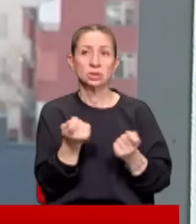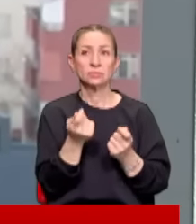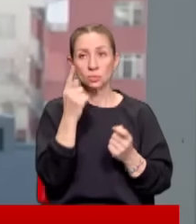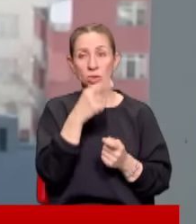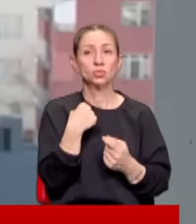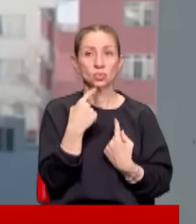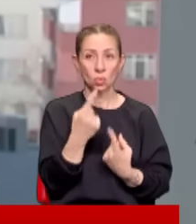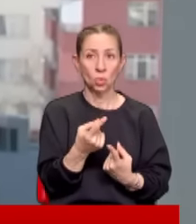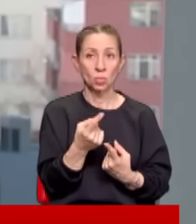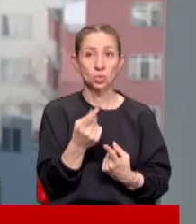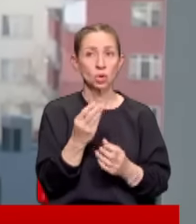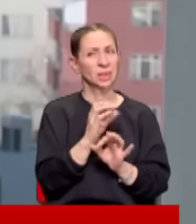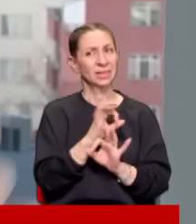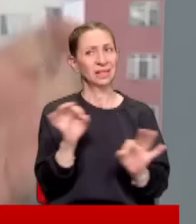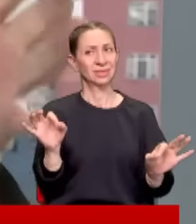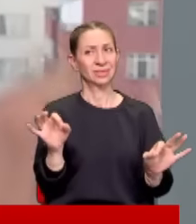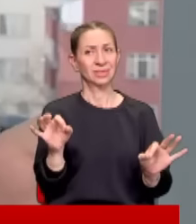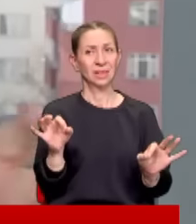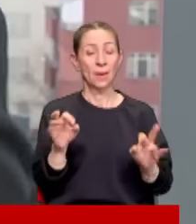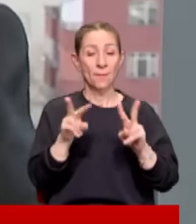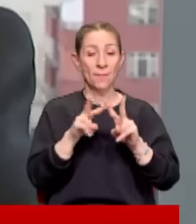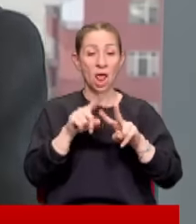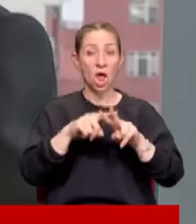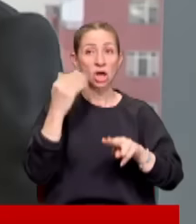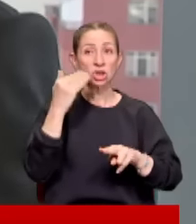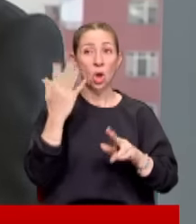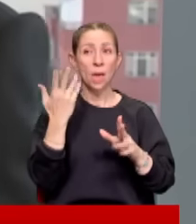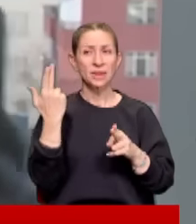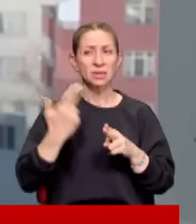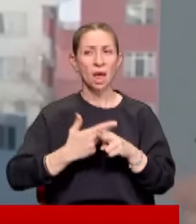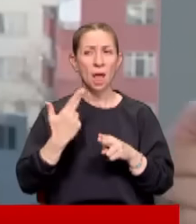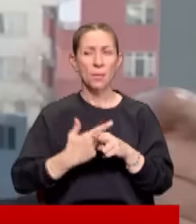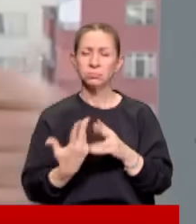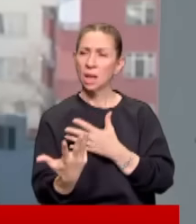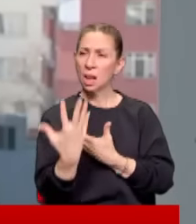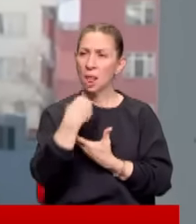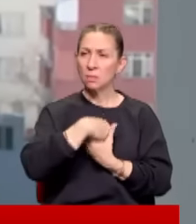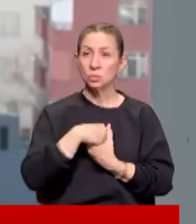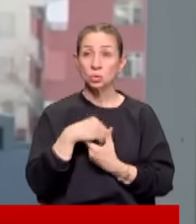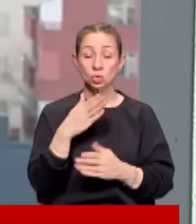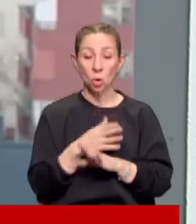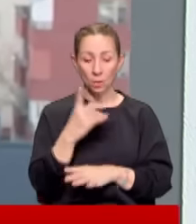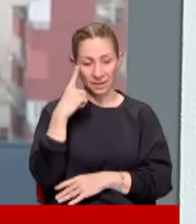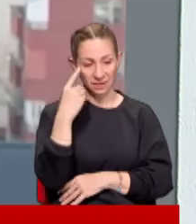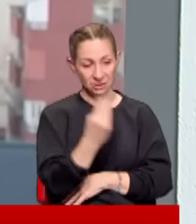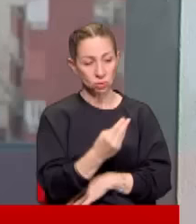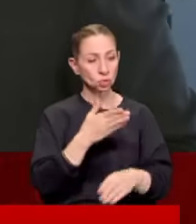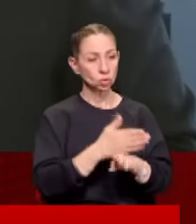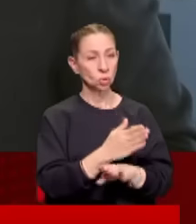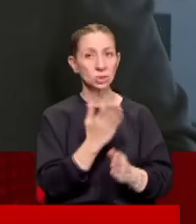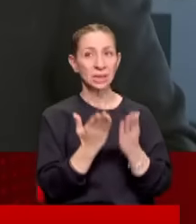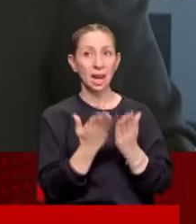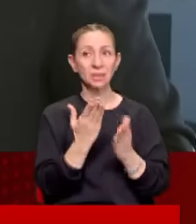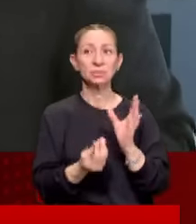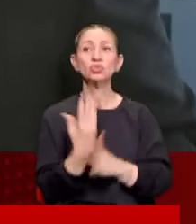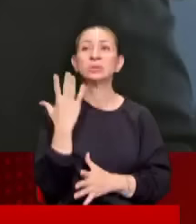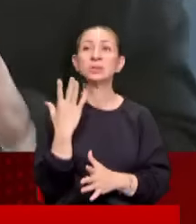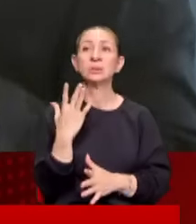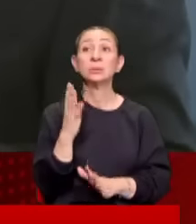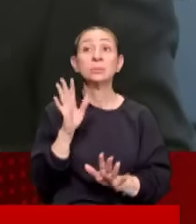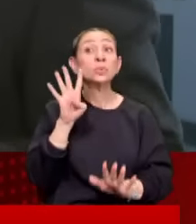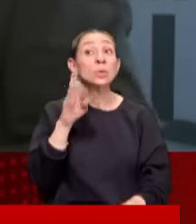söylüyorum. Çok net söylüyorum. Meral Akşener öyle bir deneyim ve aygıt ki doğru bilgi verdiniz, doğru analiz çıktı. Ben